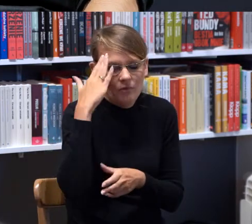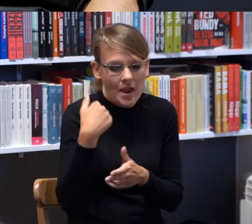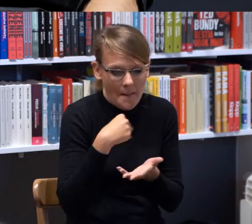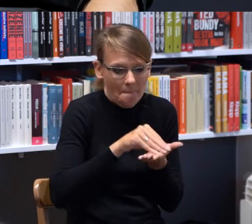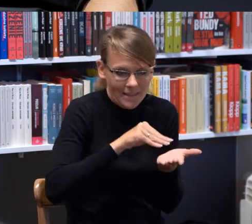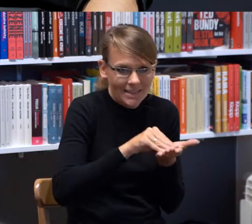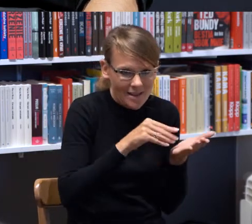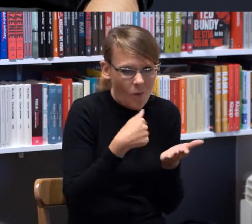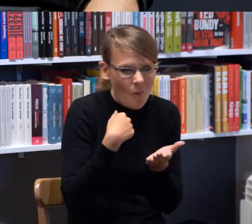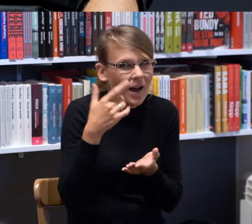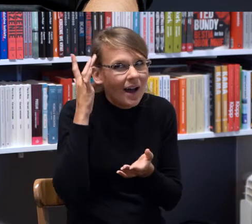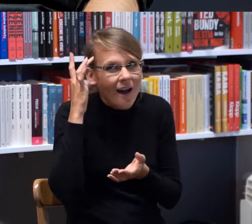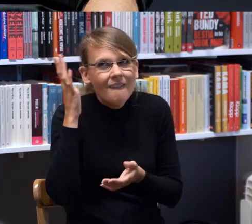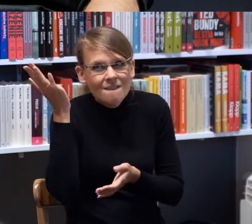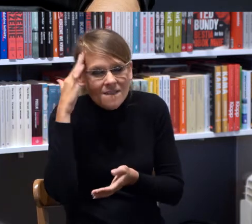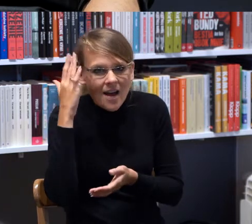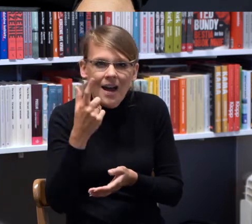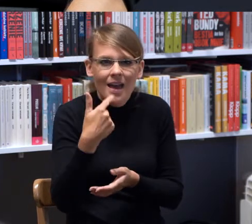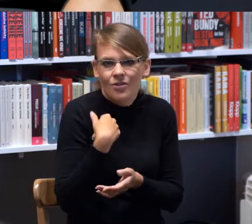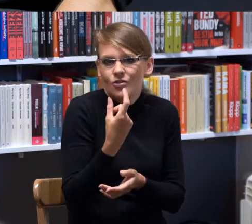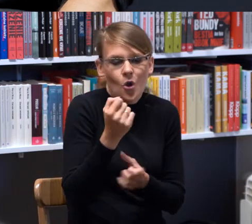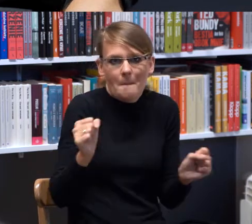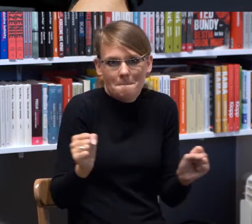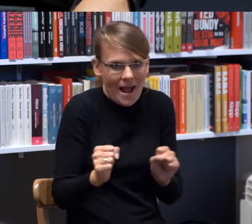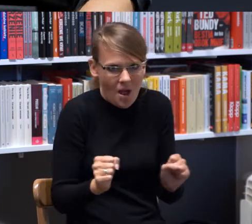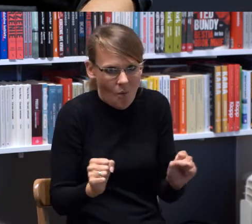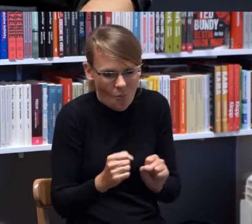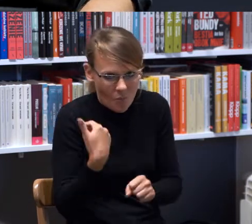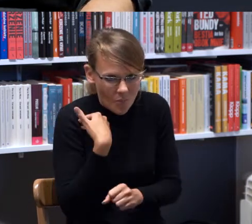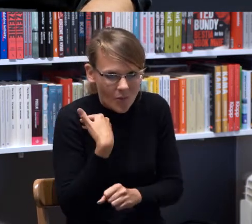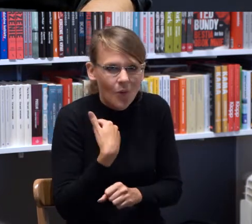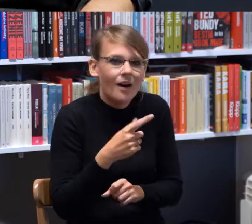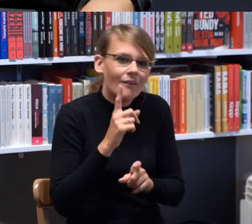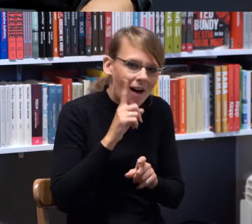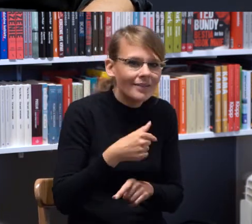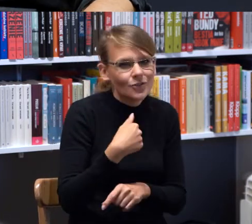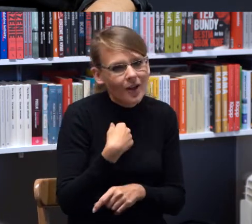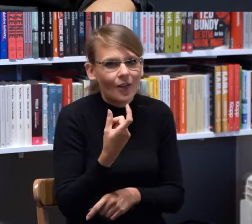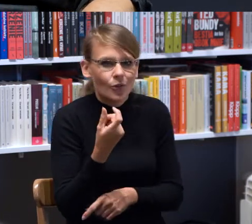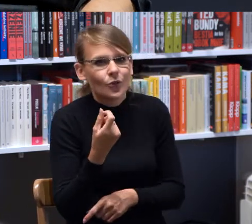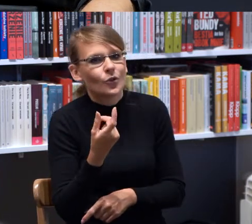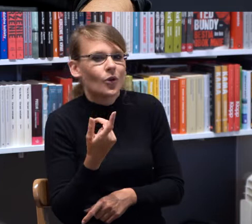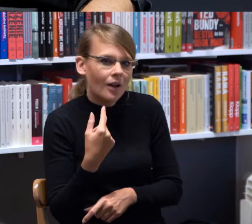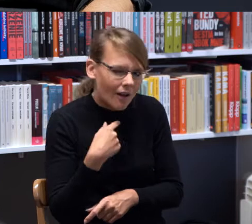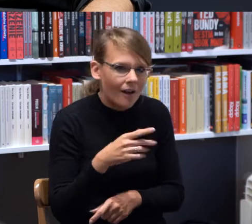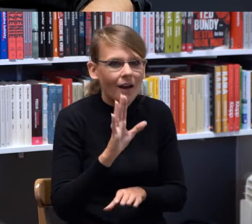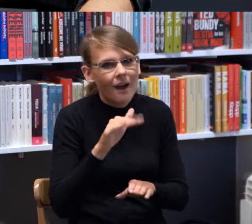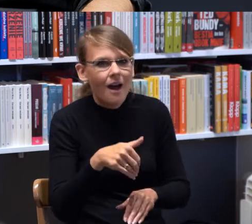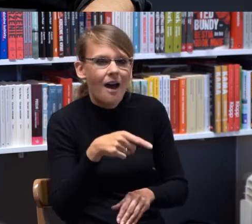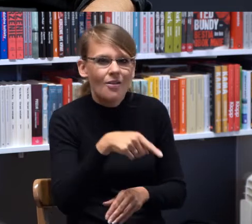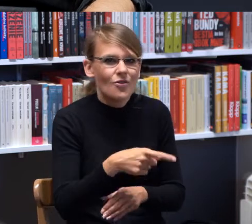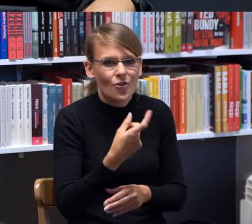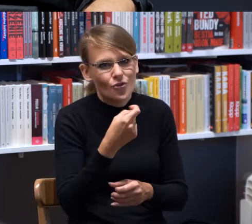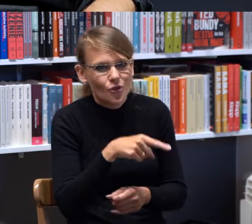to i trochę chciałam... Ja się trochę bałam w ogóle, bo faktycznie opuszczam oko i faktycznie te rozdziały niektóre są ironiczne i na